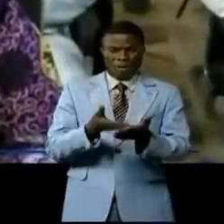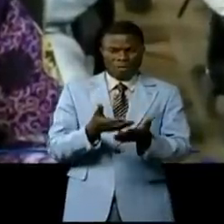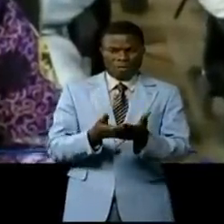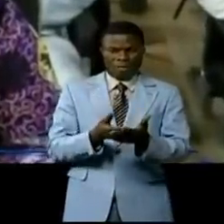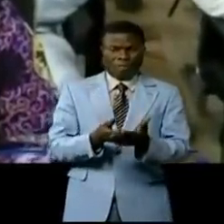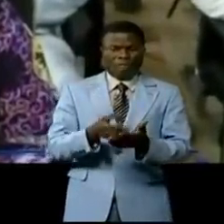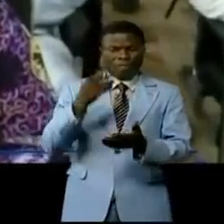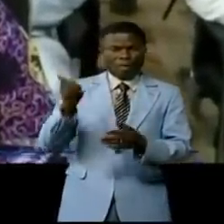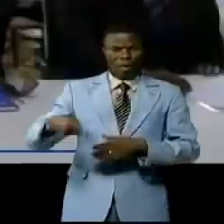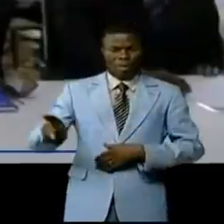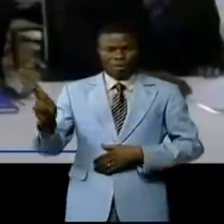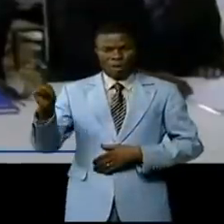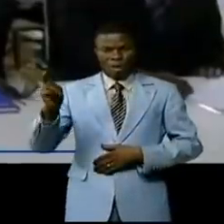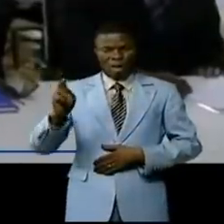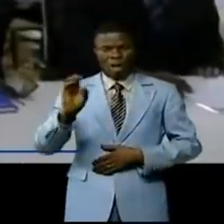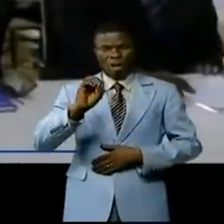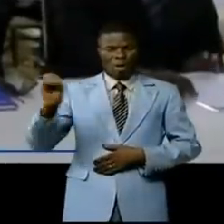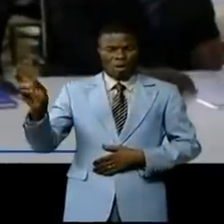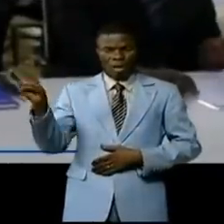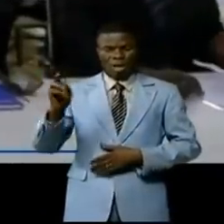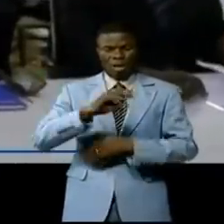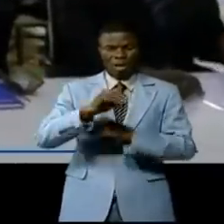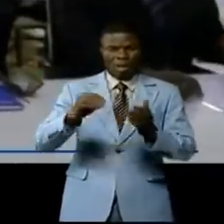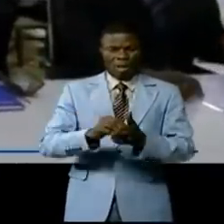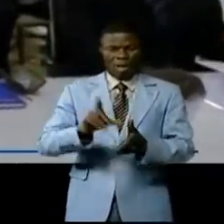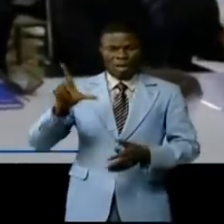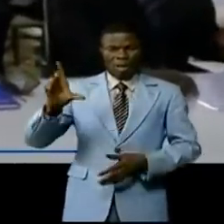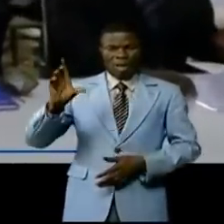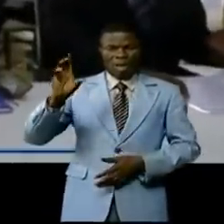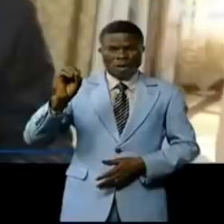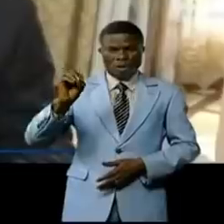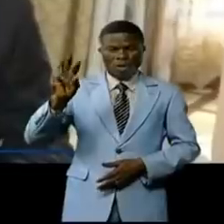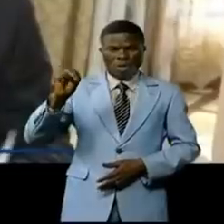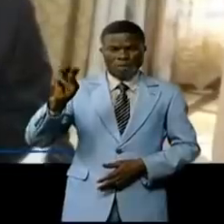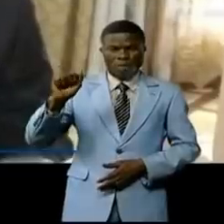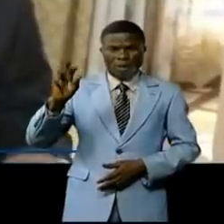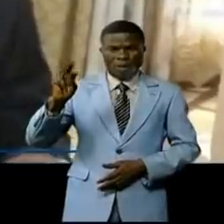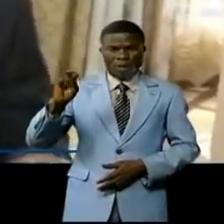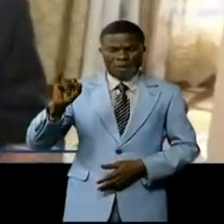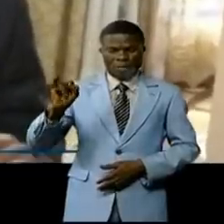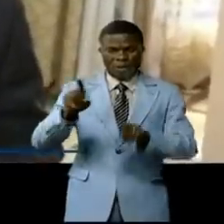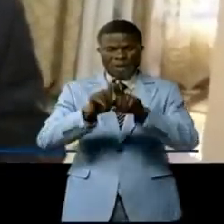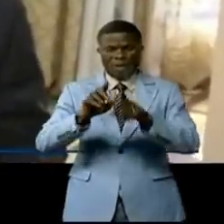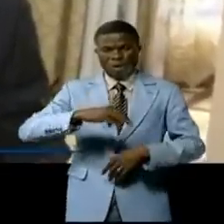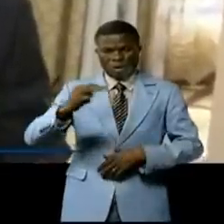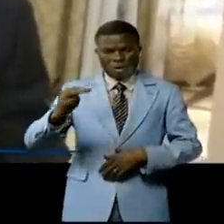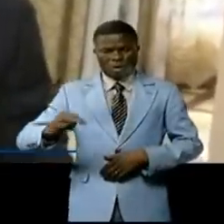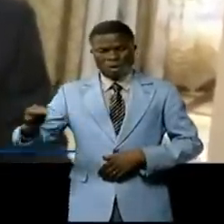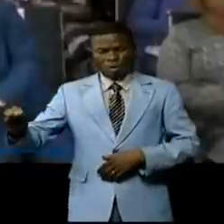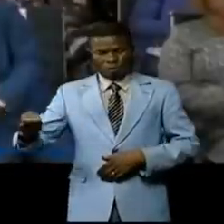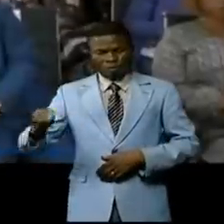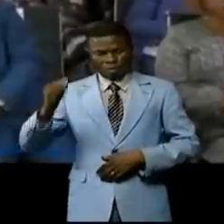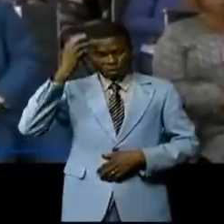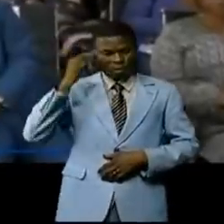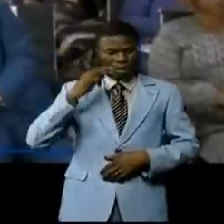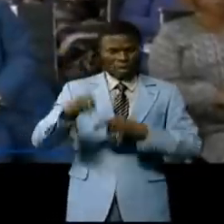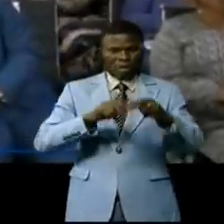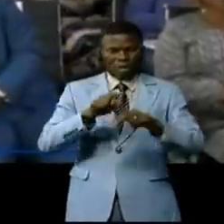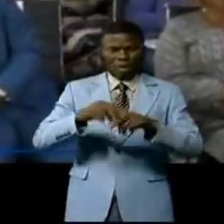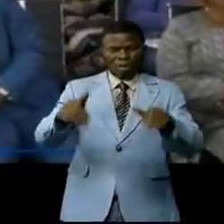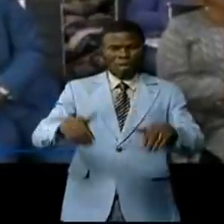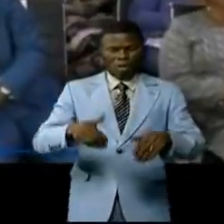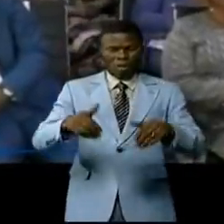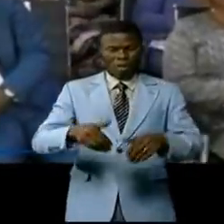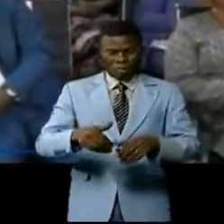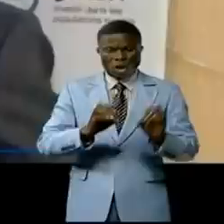pour les provinces du Kasaï oriental, Kasaï central, Lomami et Maniema. La cérémonie a été présidée au nom du ministre national de l'Agriculture par